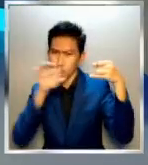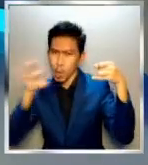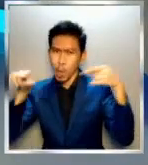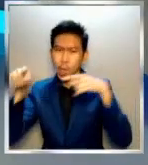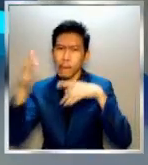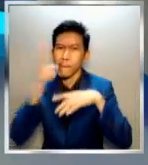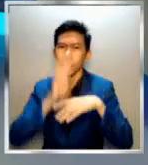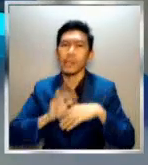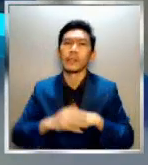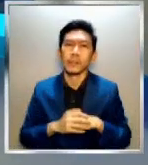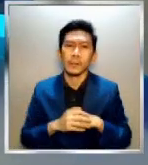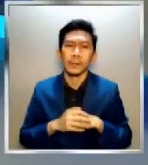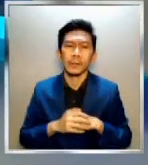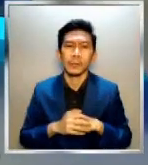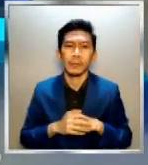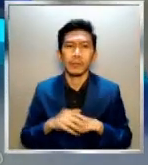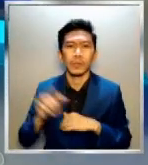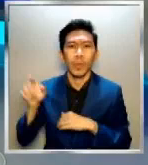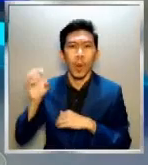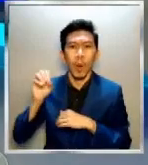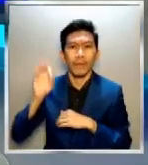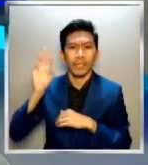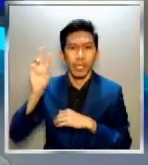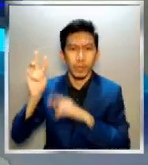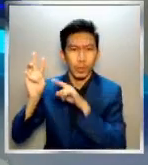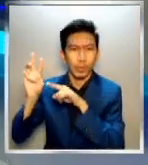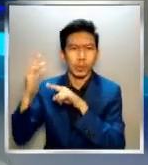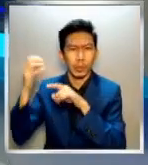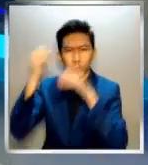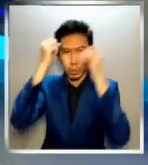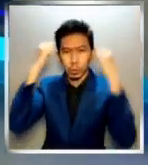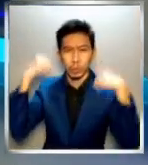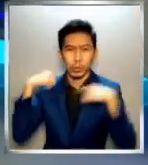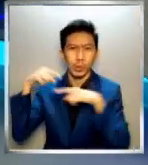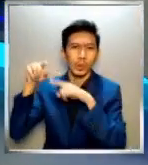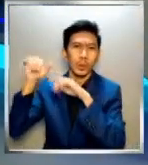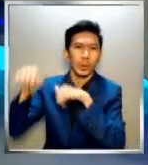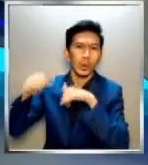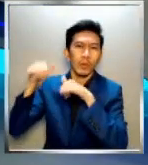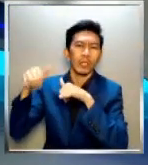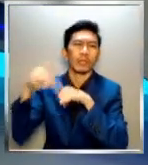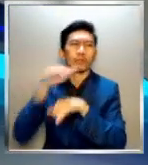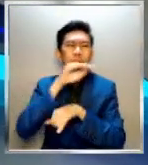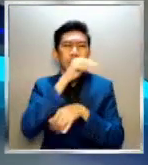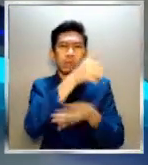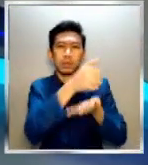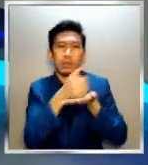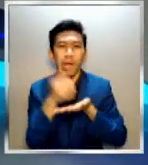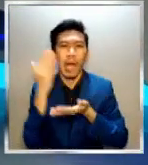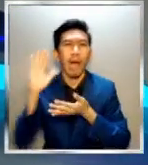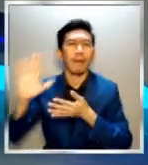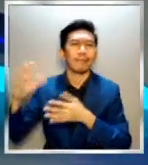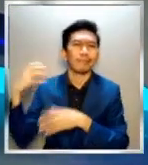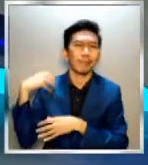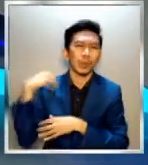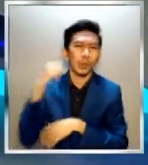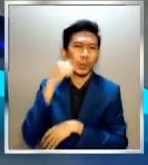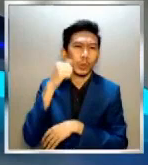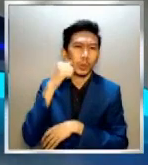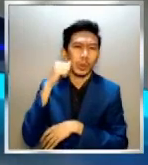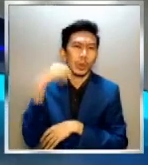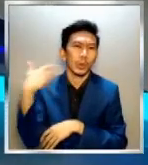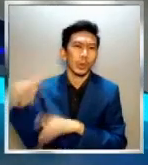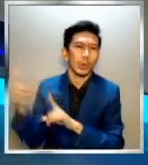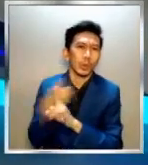Nagpapasok lolong isang OFW sa Saudi Arabia. Ay siya po ay pinagmalupitan umano ng kanyang babaeng amo at hinalay pa raw siya